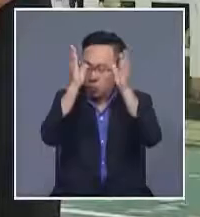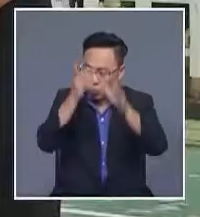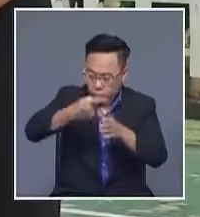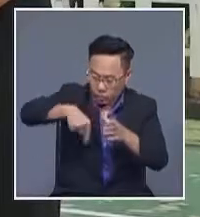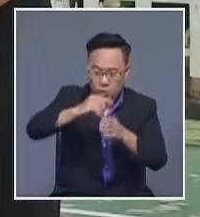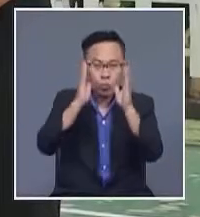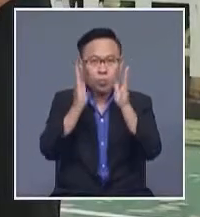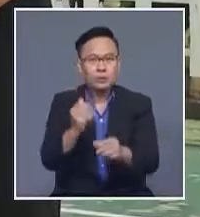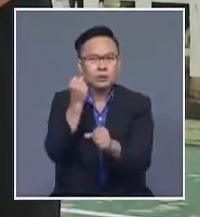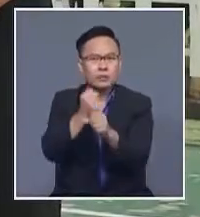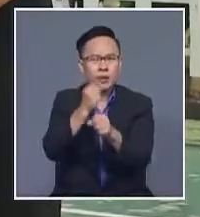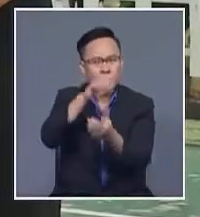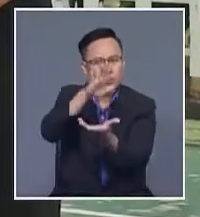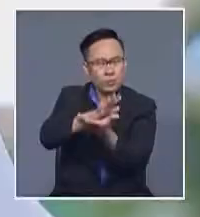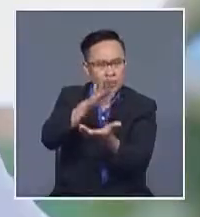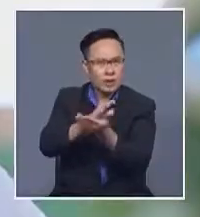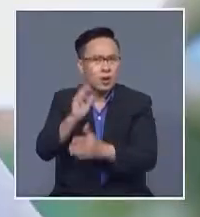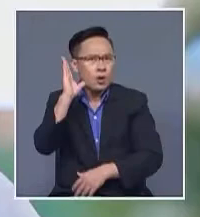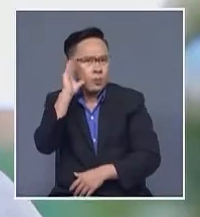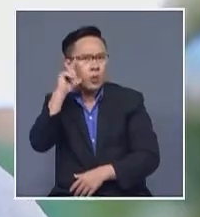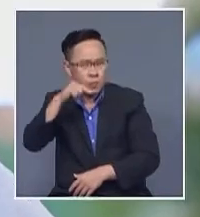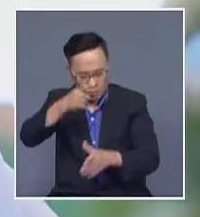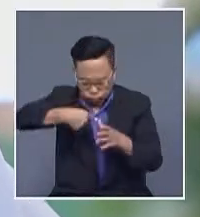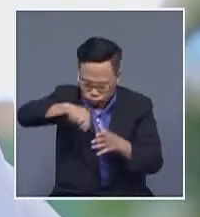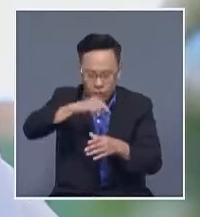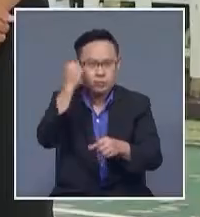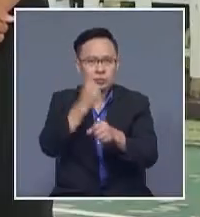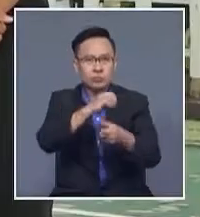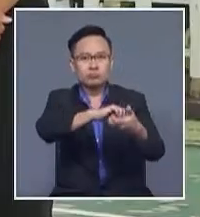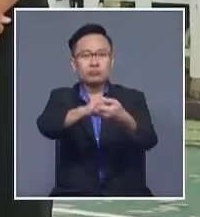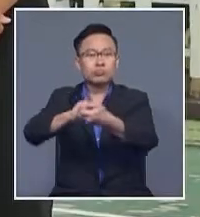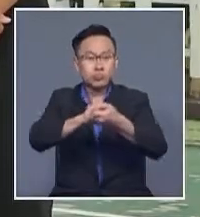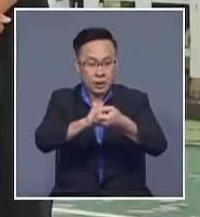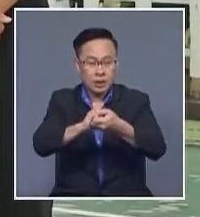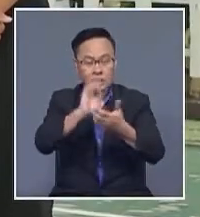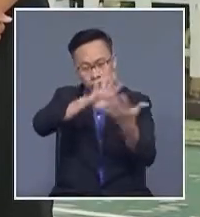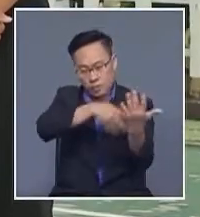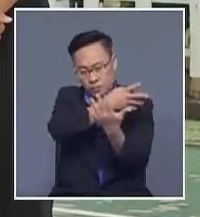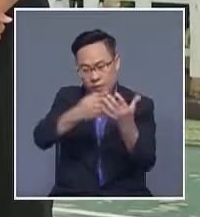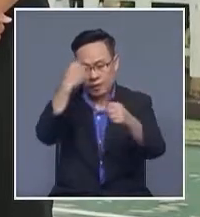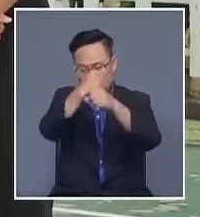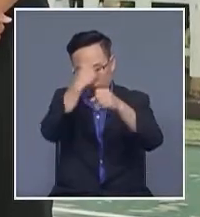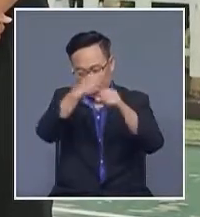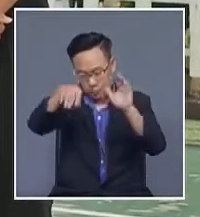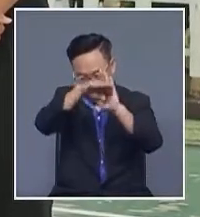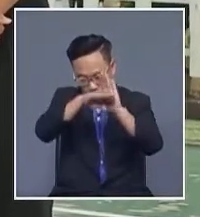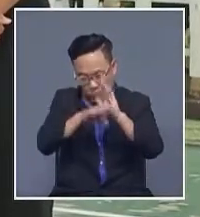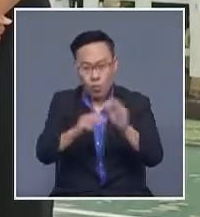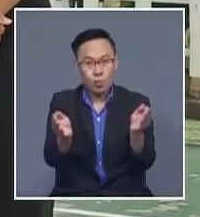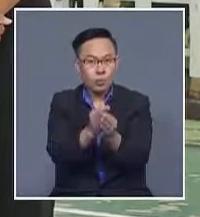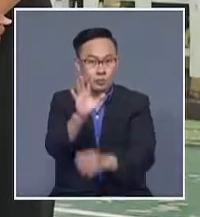ภายในโรงเรียนของเราด้วยค่ะแล้วก็ผู้ปกครองของนักเรียนด้วยค่ะซึ่งทางโรงเรียนของเรานั้นได้กำหนด9มาตรการความปลอดภัยขึ้นมาค่ะ